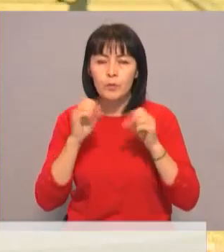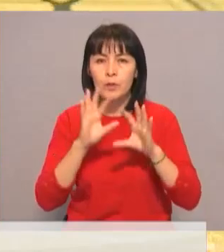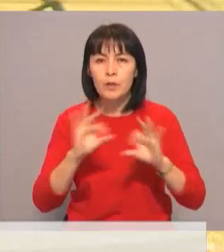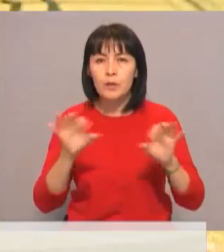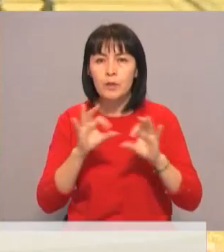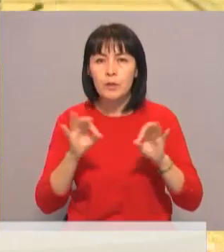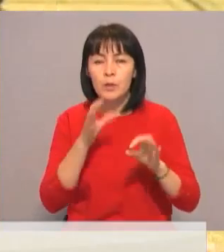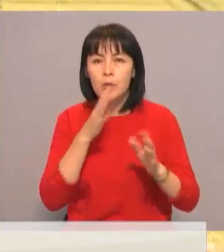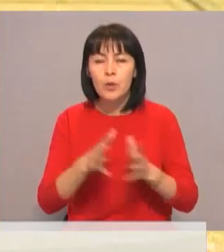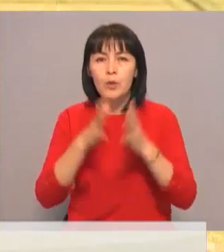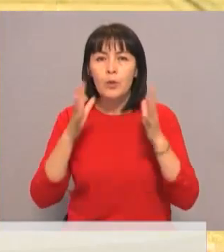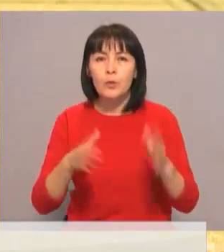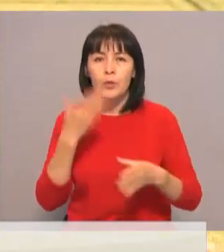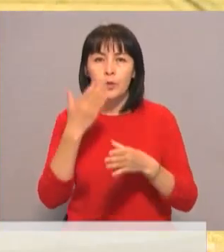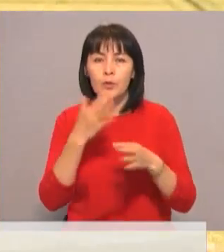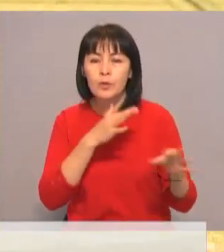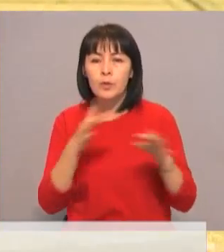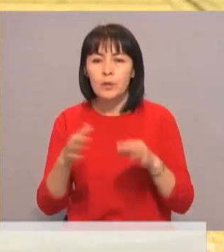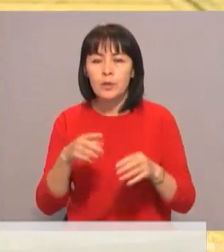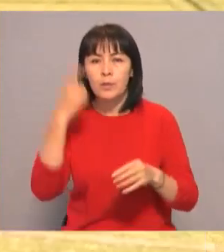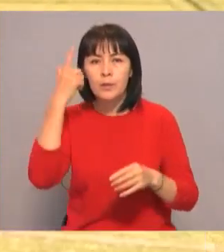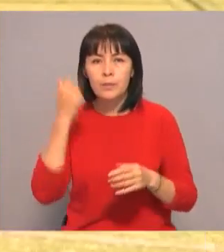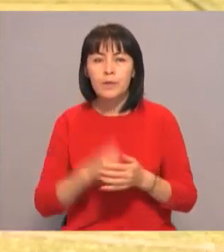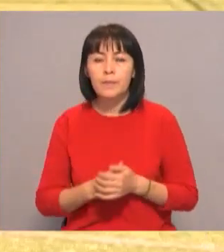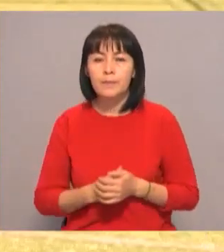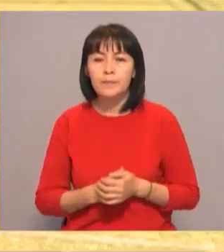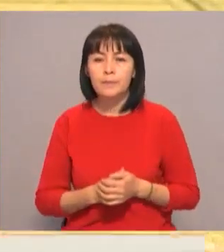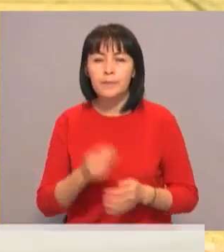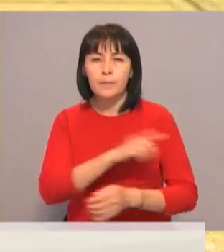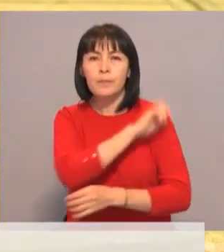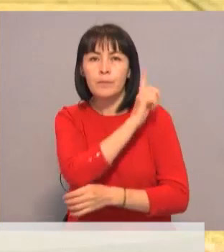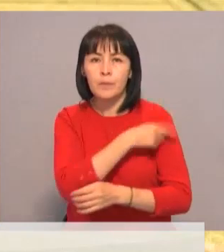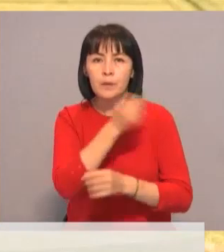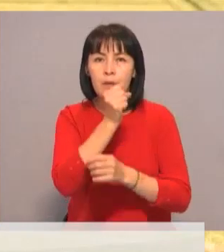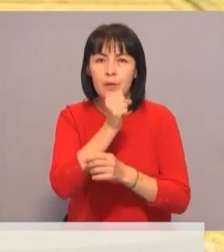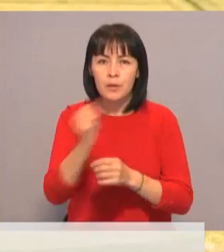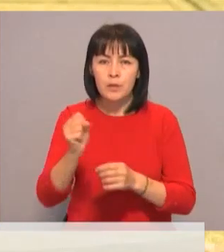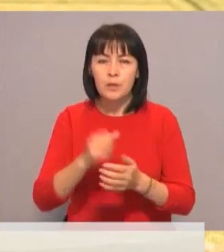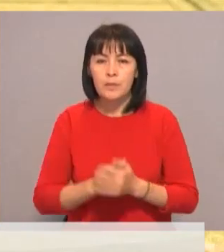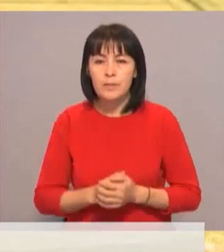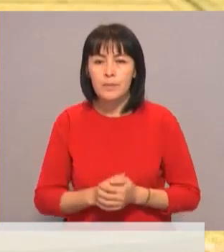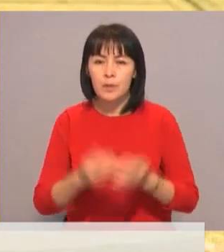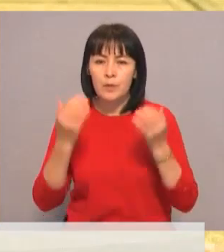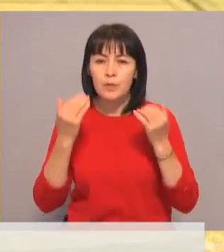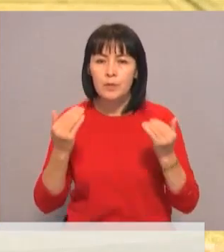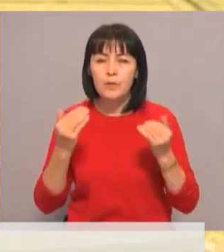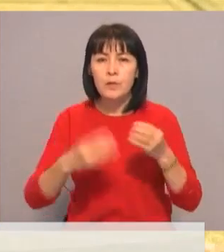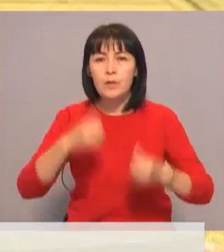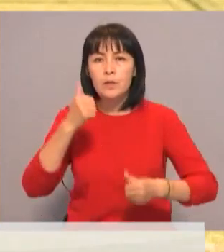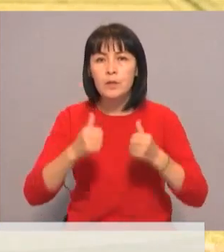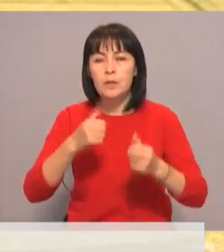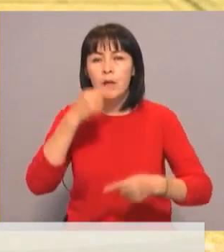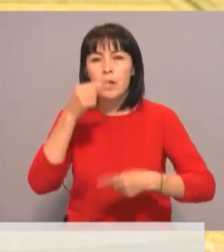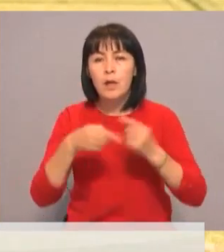насихаттау барысында үлкен болып жатқан шара деп есептеймін. Мықтылар жеңіске жетсін. Осындай жарыстар